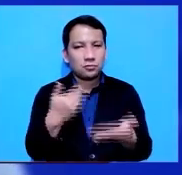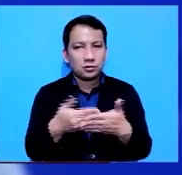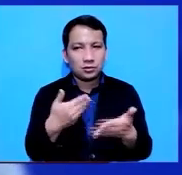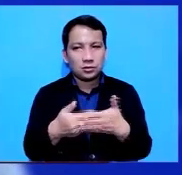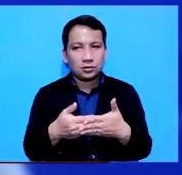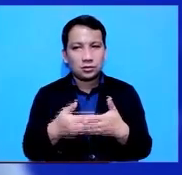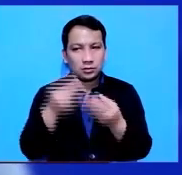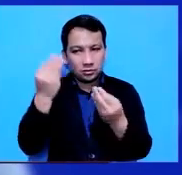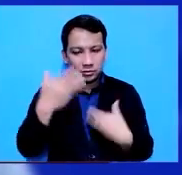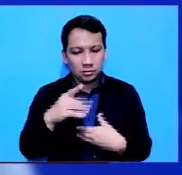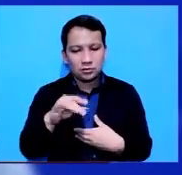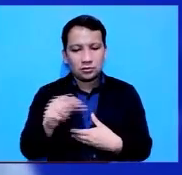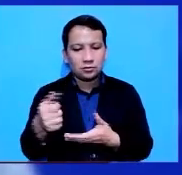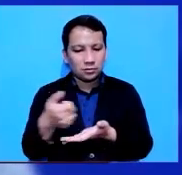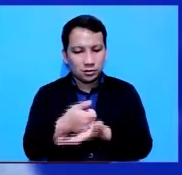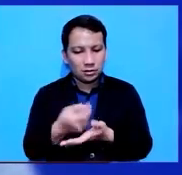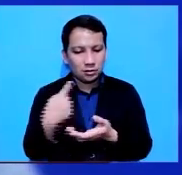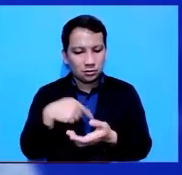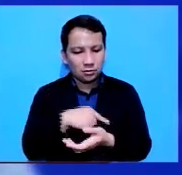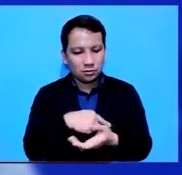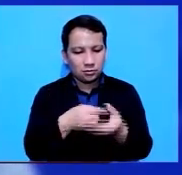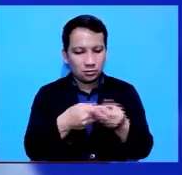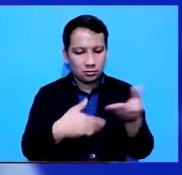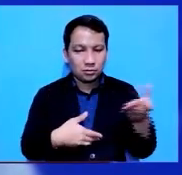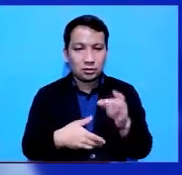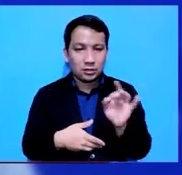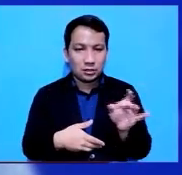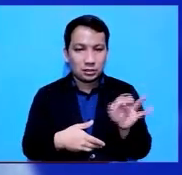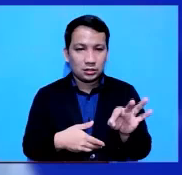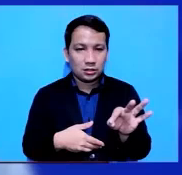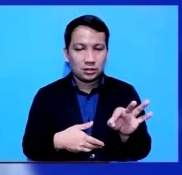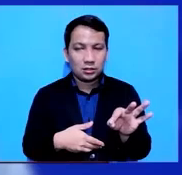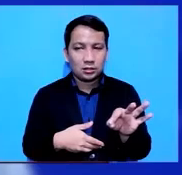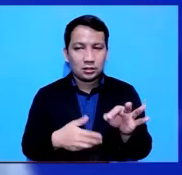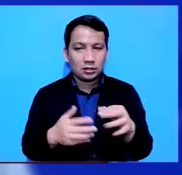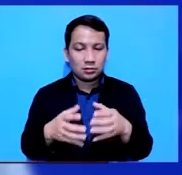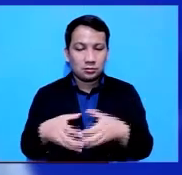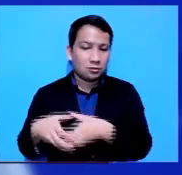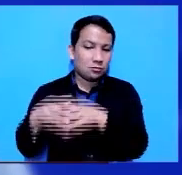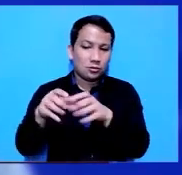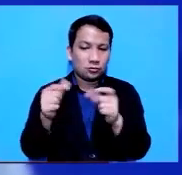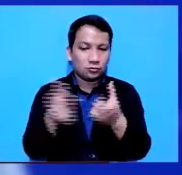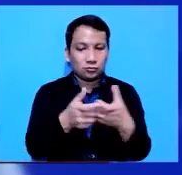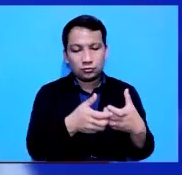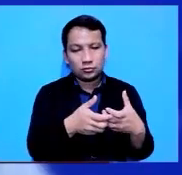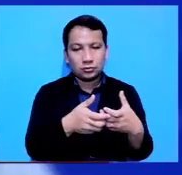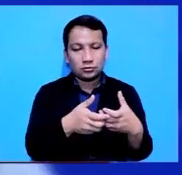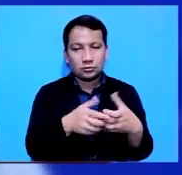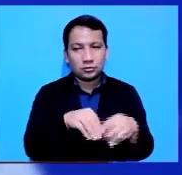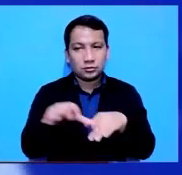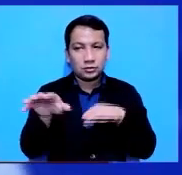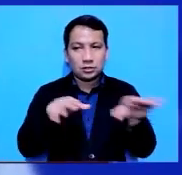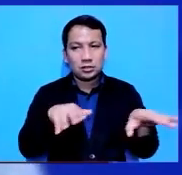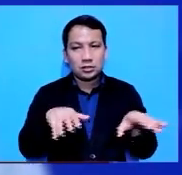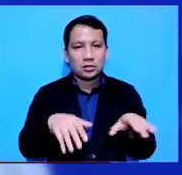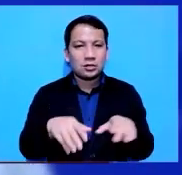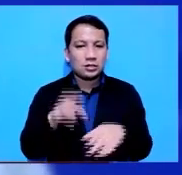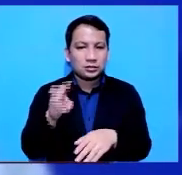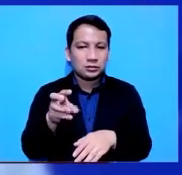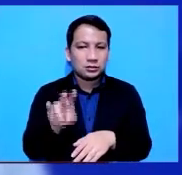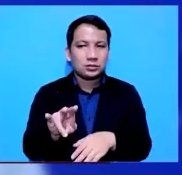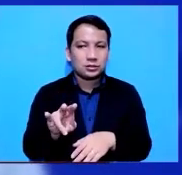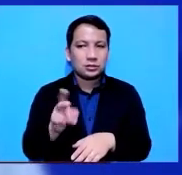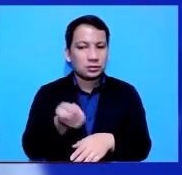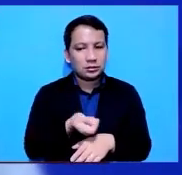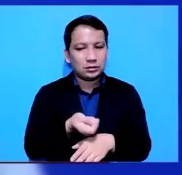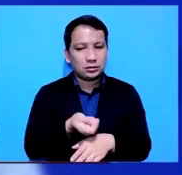data we have, out of the 89 guerrilla fronts of the Communist Party of the Philippines New People's Army, 67 has been dismantled